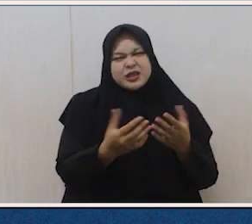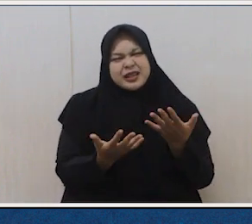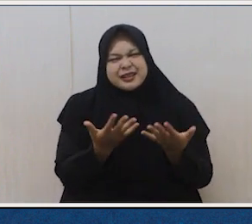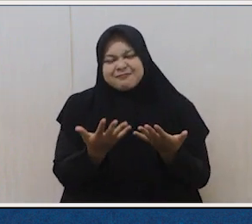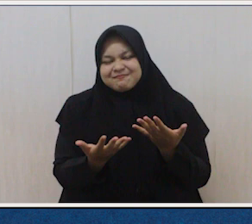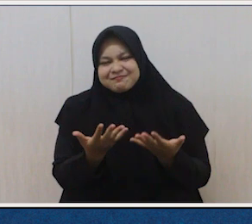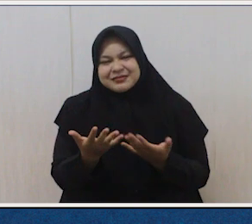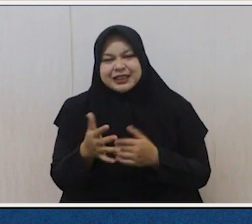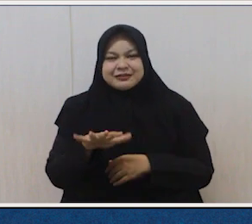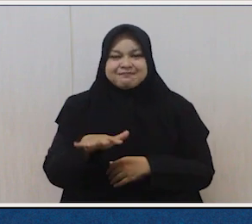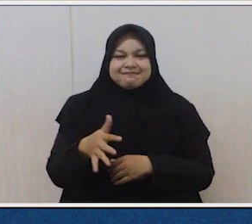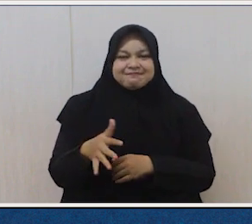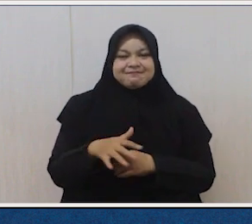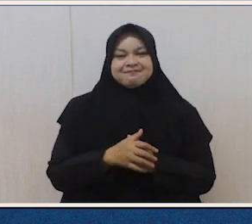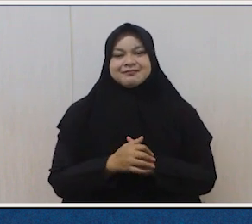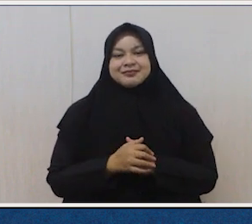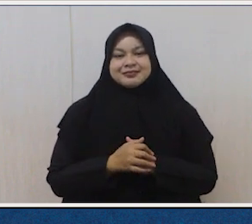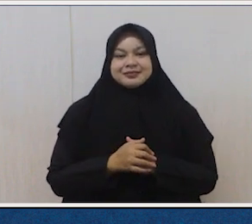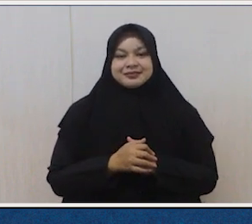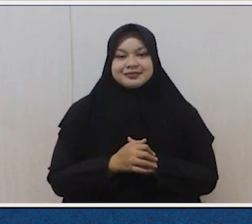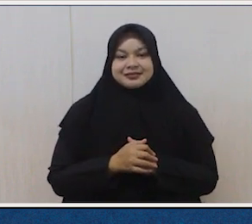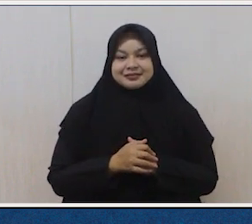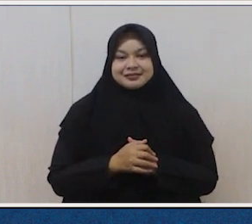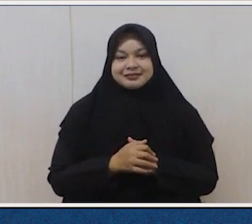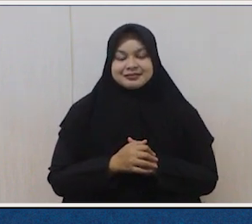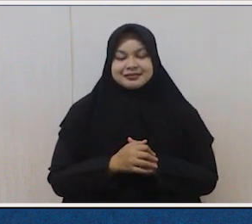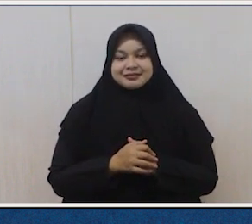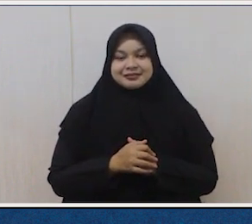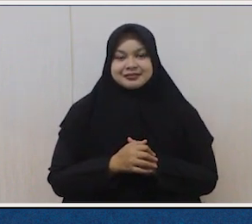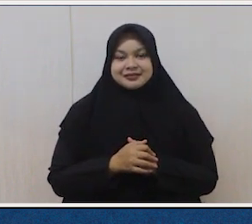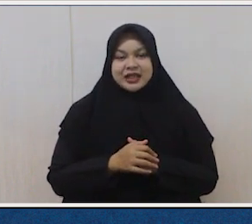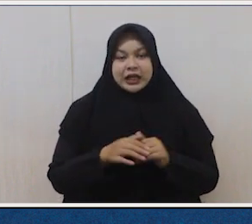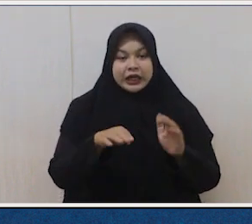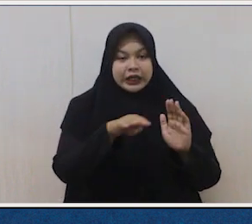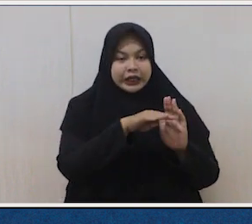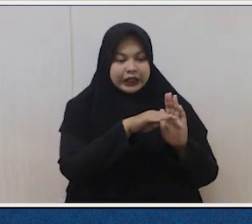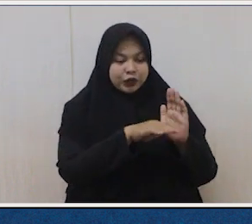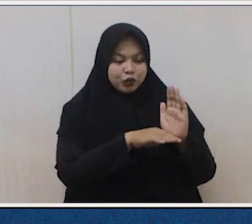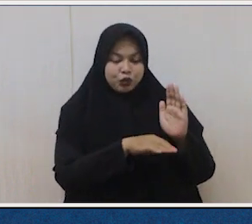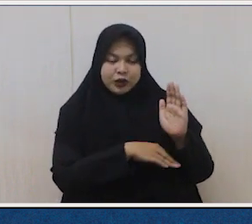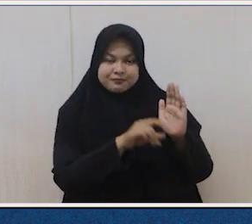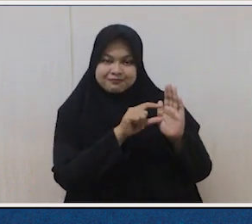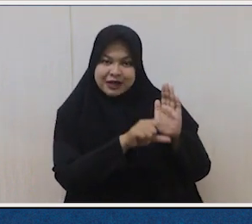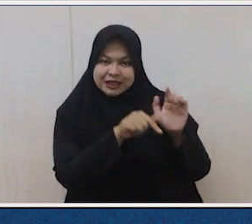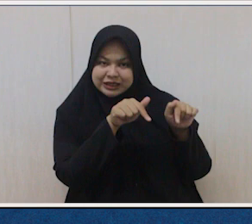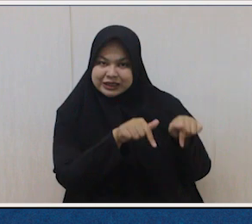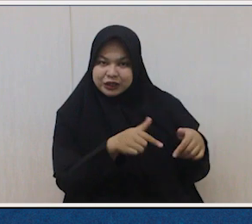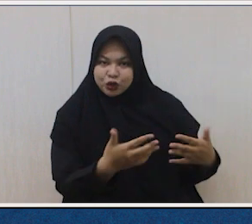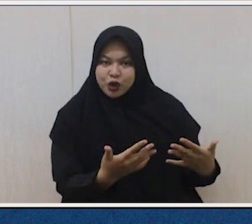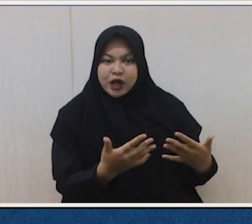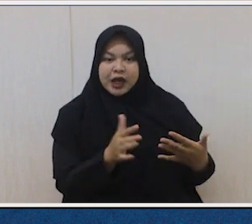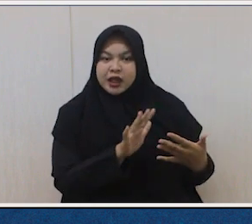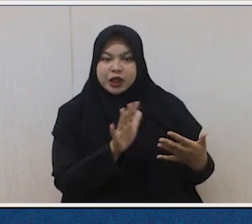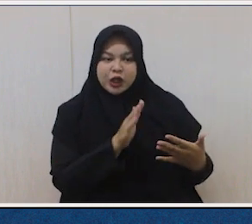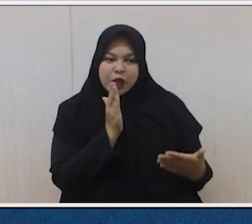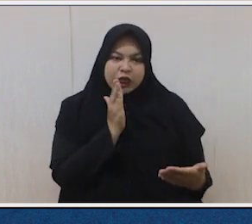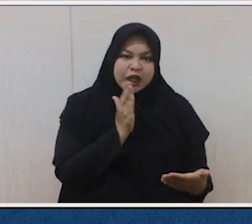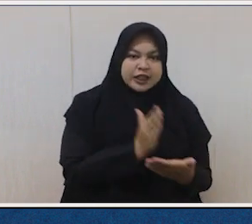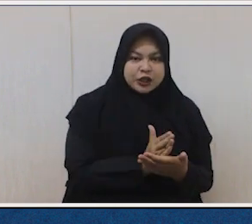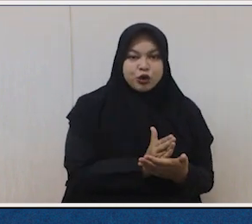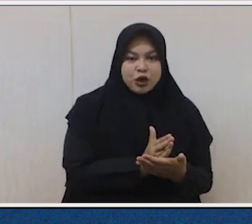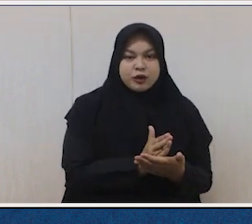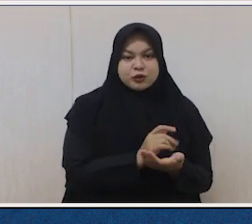akhirnya eh apa eh ketentuan pasalnya di satu sisi dia tidak tidak tajam untuk